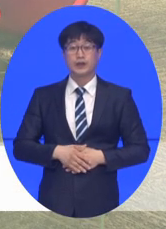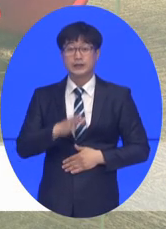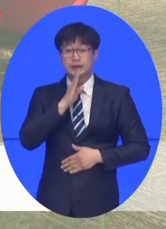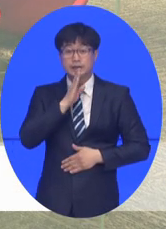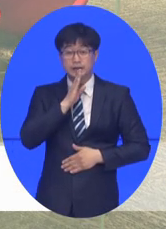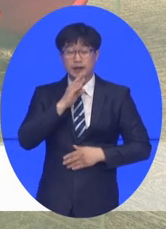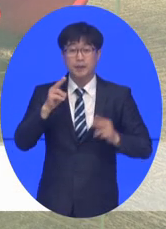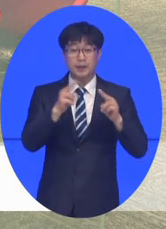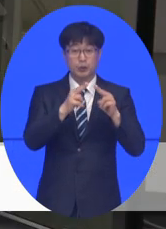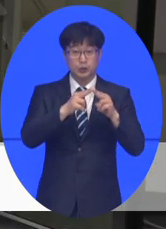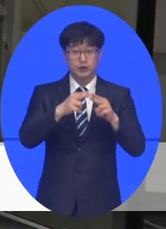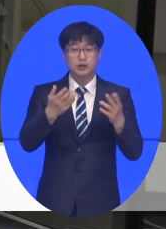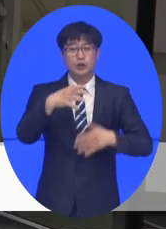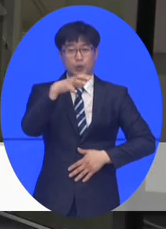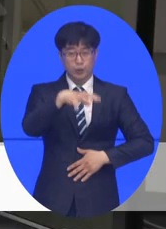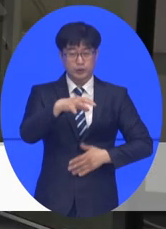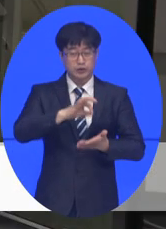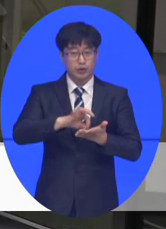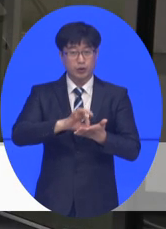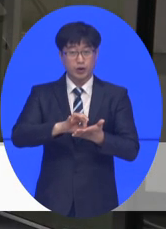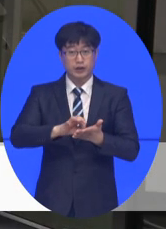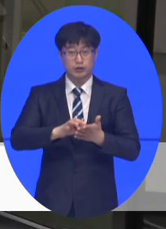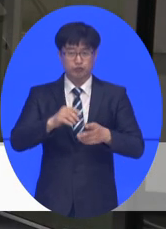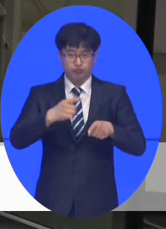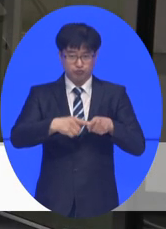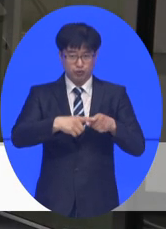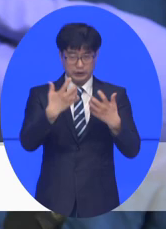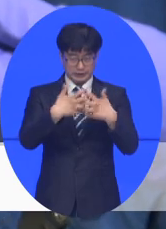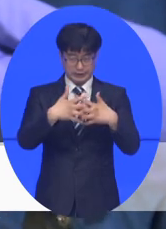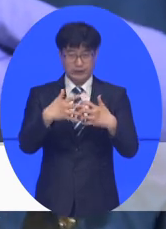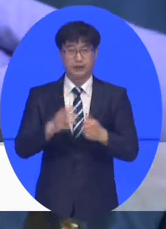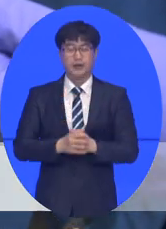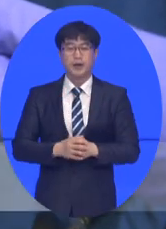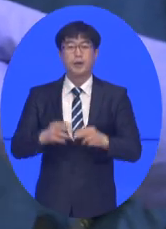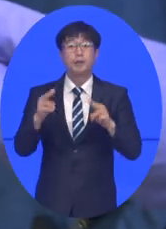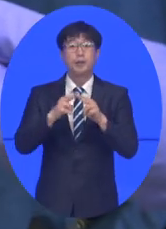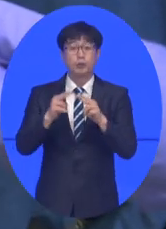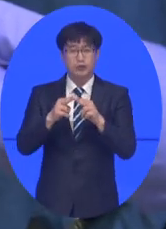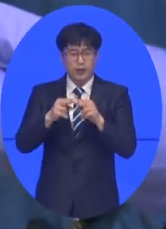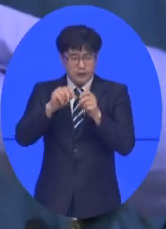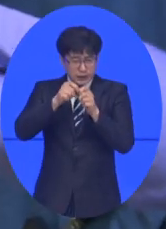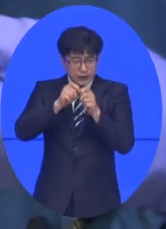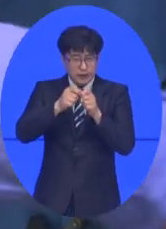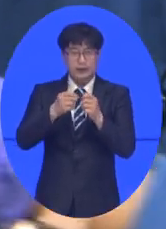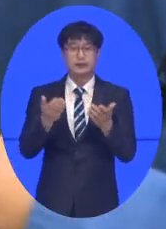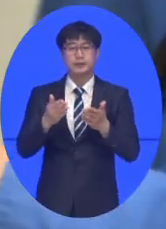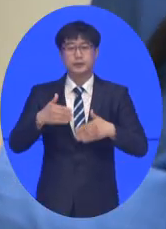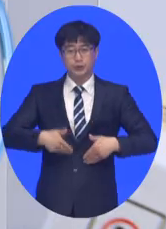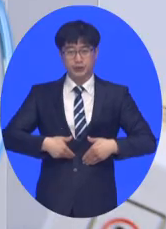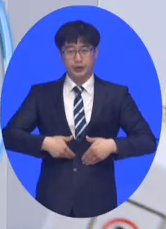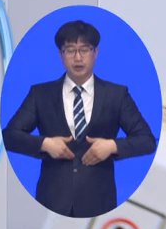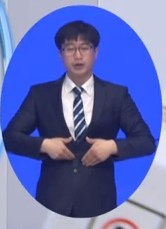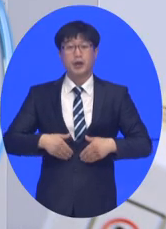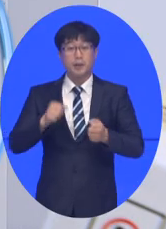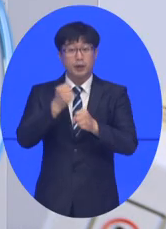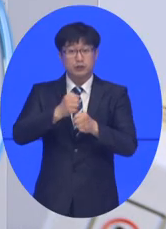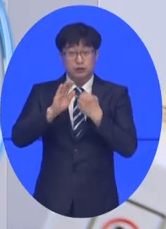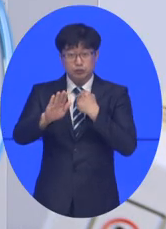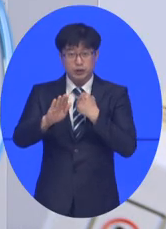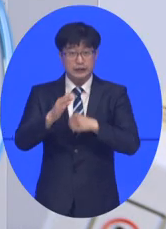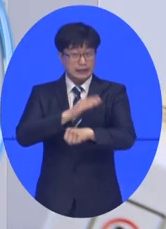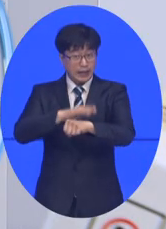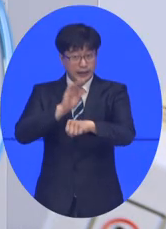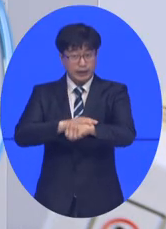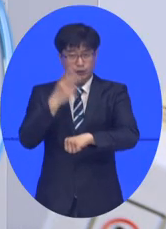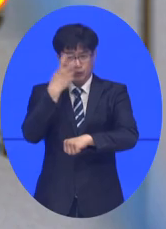실제 반도체 산업 현장에서 쓰이는 반도체 분석 장비입니다. 반도체는 세밀한 작업이 필요한 만큼 제작 후 잘